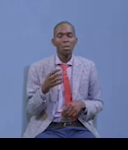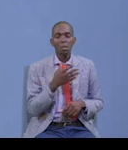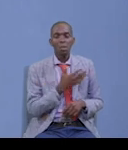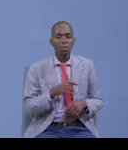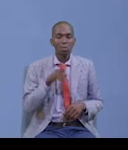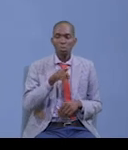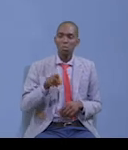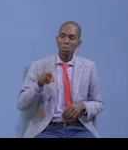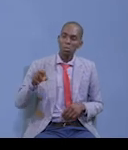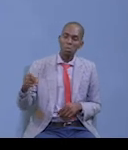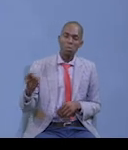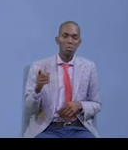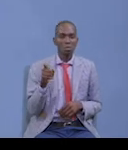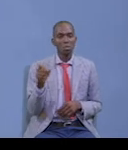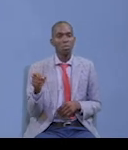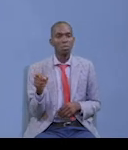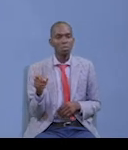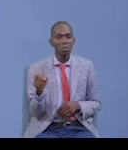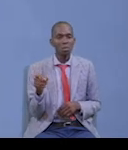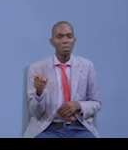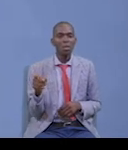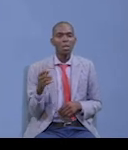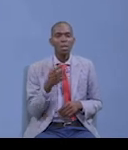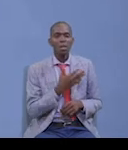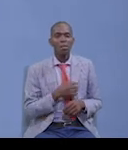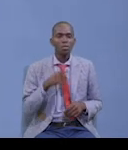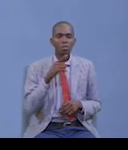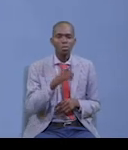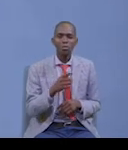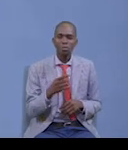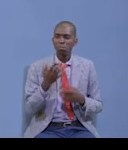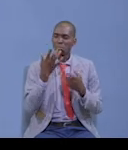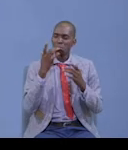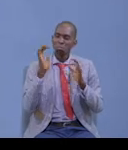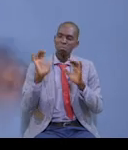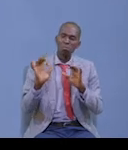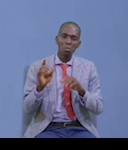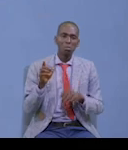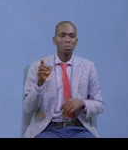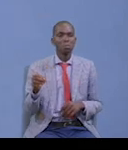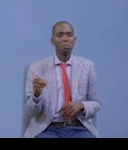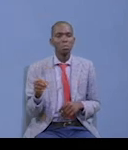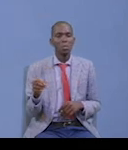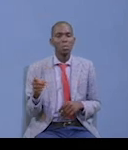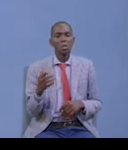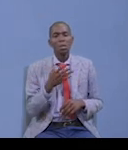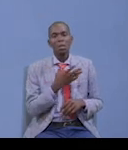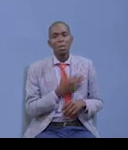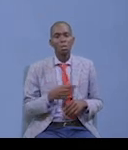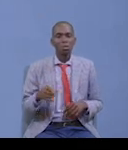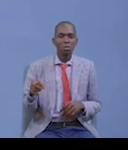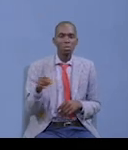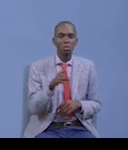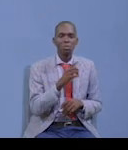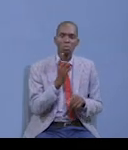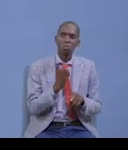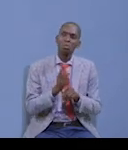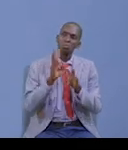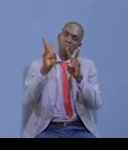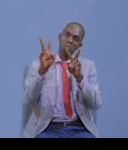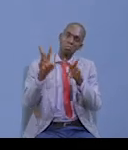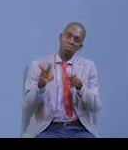ఉన్నాడు. చాలా మౌనంగా ఉన్నాడు. You abuse him. చాలా ఎదురాడే వారిగా మాట్లాడుకుంటూ ఉన్నాడు.